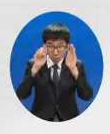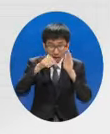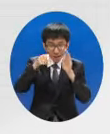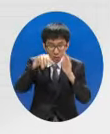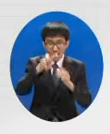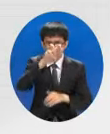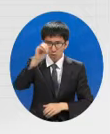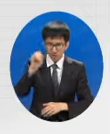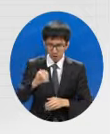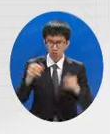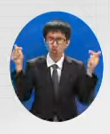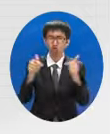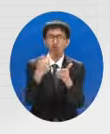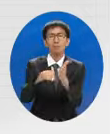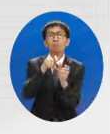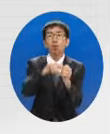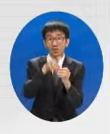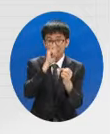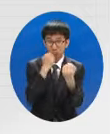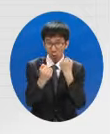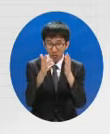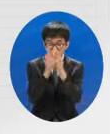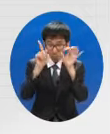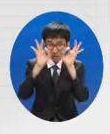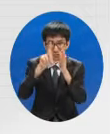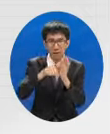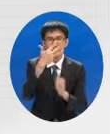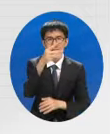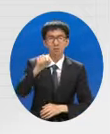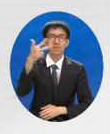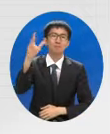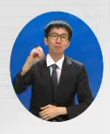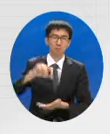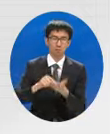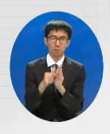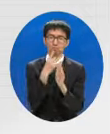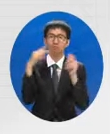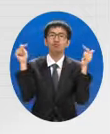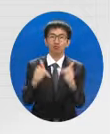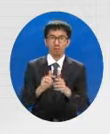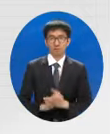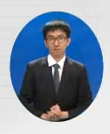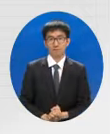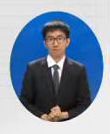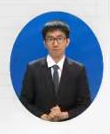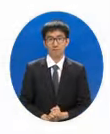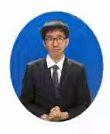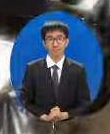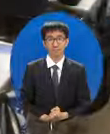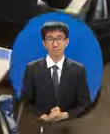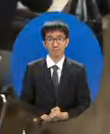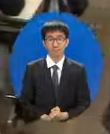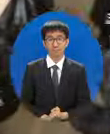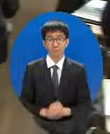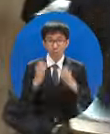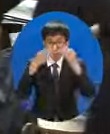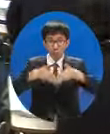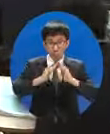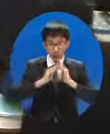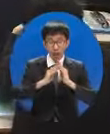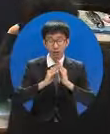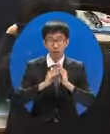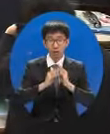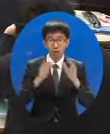20%를 줄이자는 목표와는 달리 실제 8.7% 줄이는 데 그친다는 겁니다. 신설되는